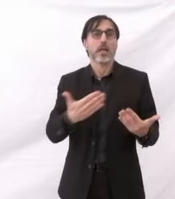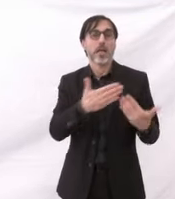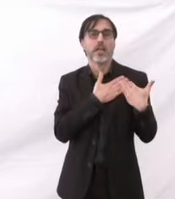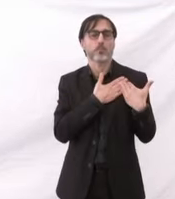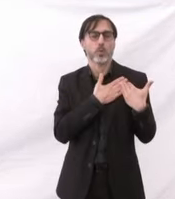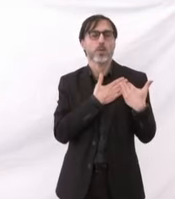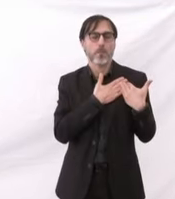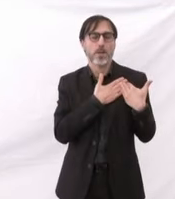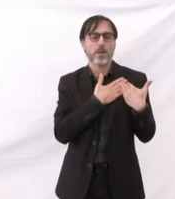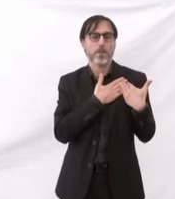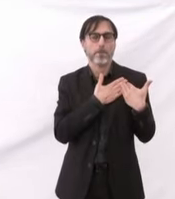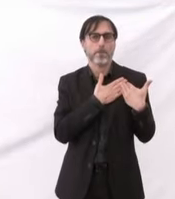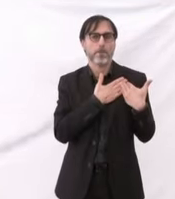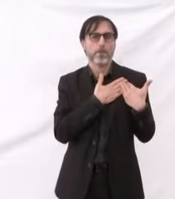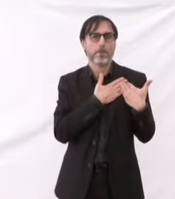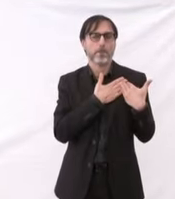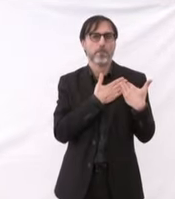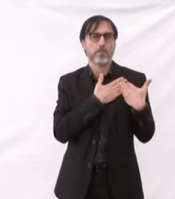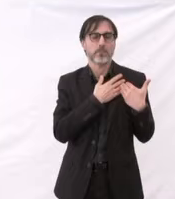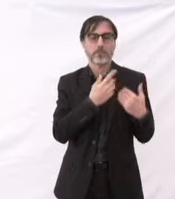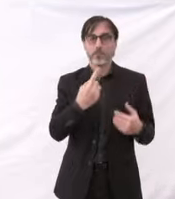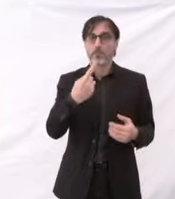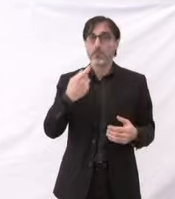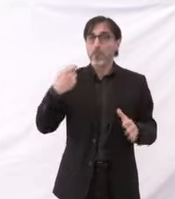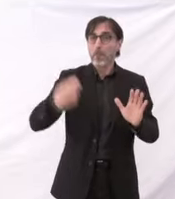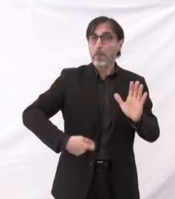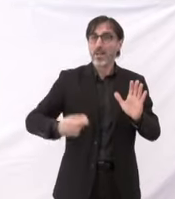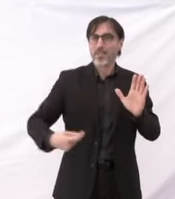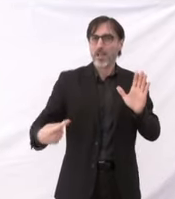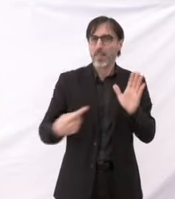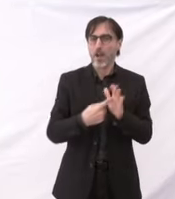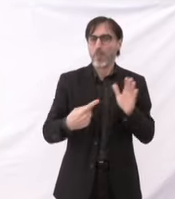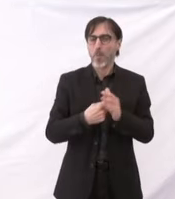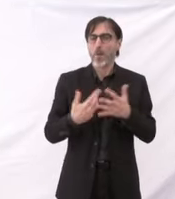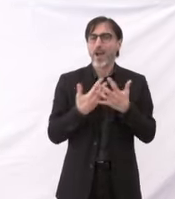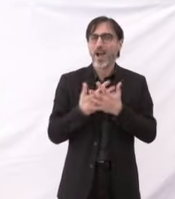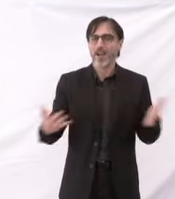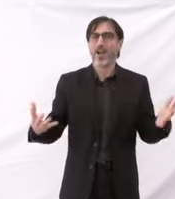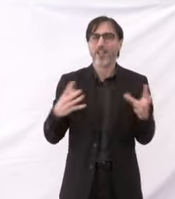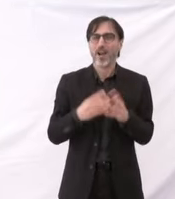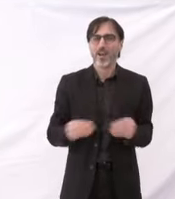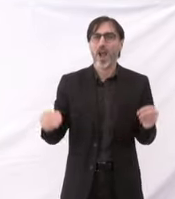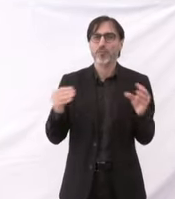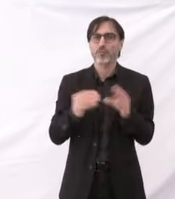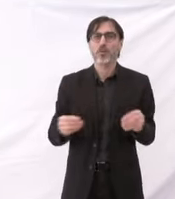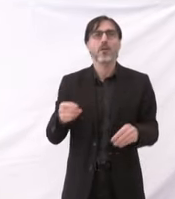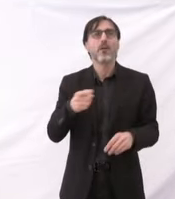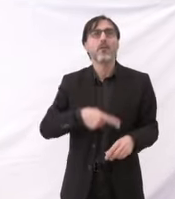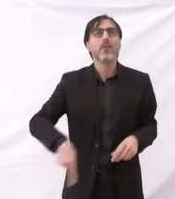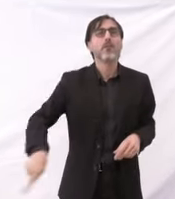Aveva ragione un grande Presidente della Repubblica. A voi giovani,